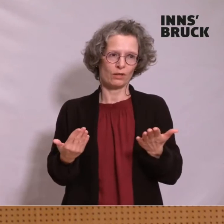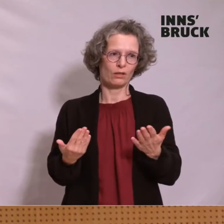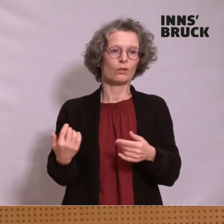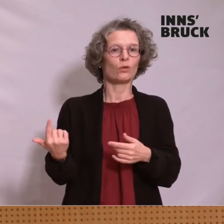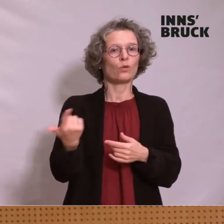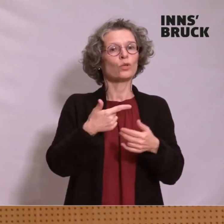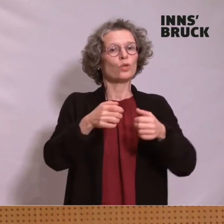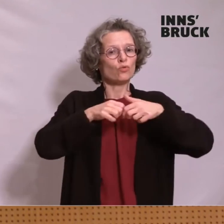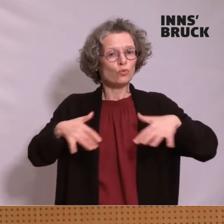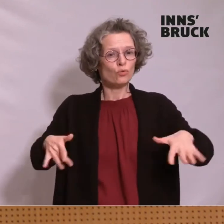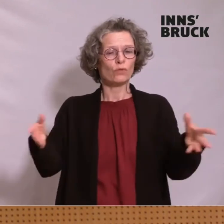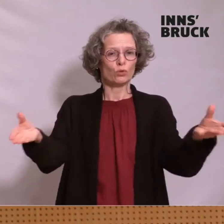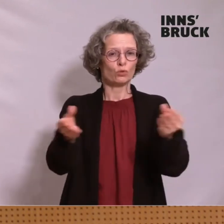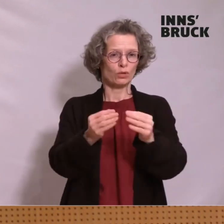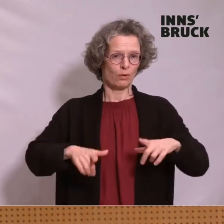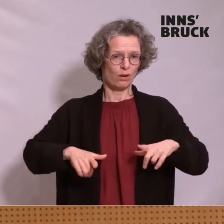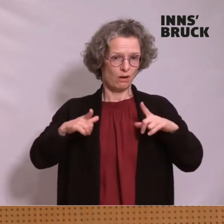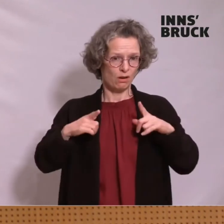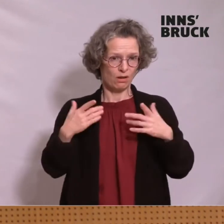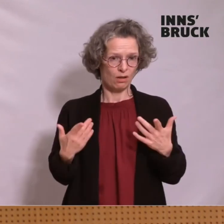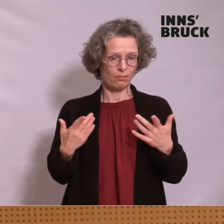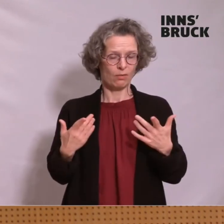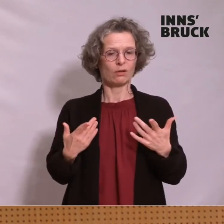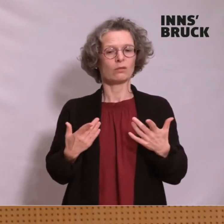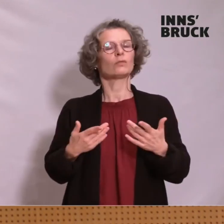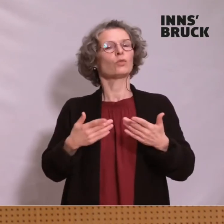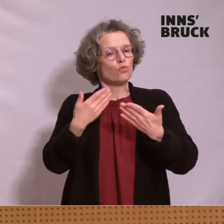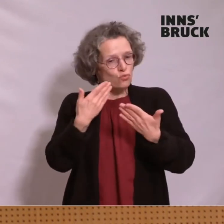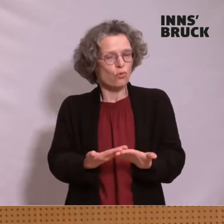Zusammenlebens uns grundsätzlich aufrechterhalten.